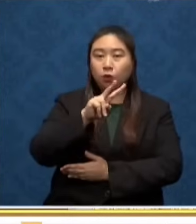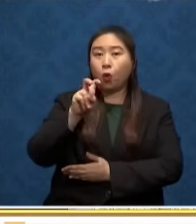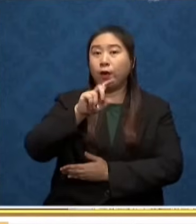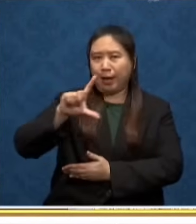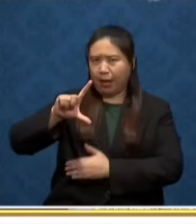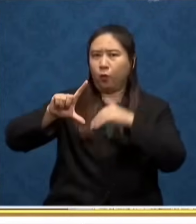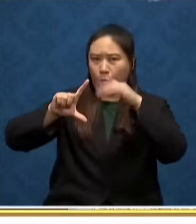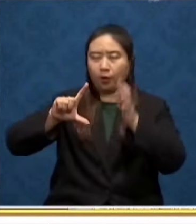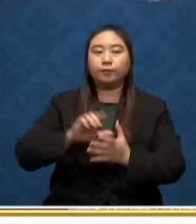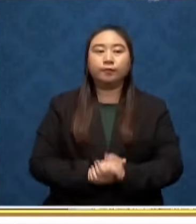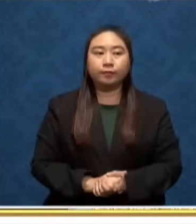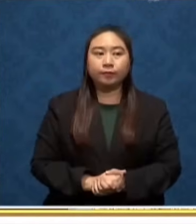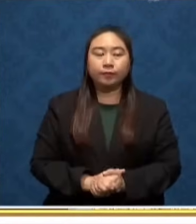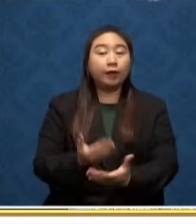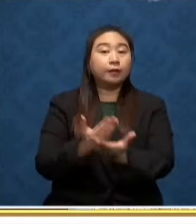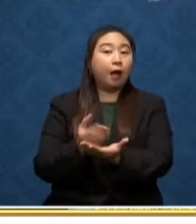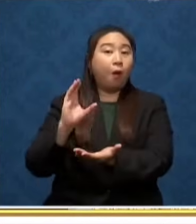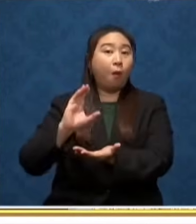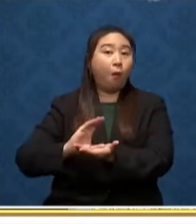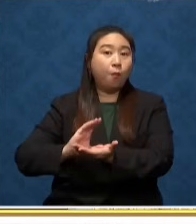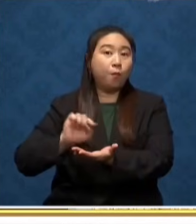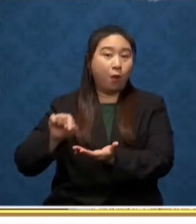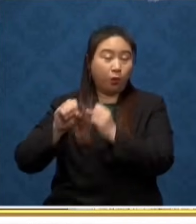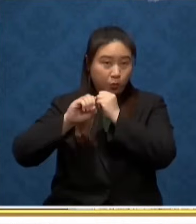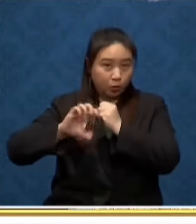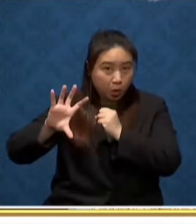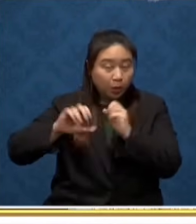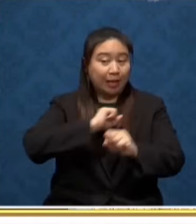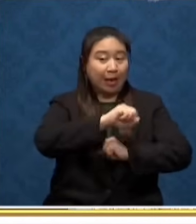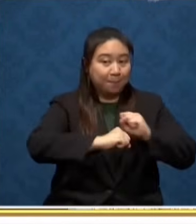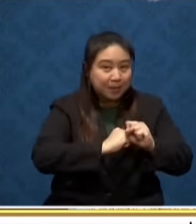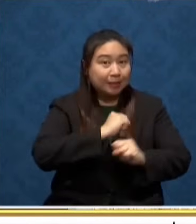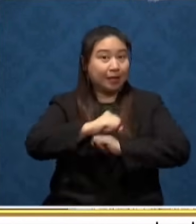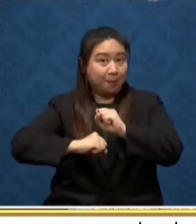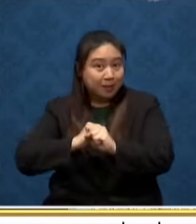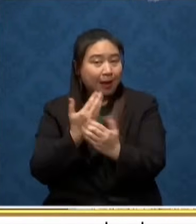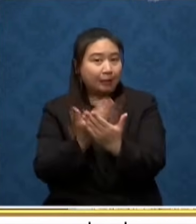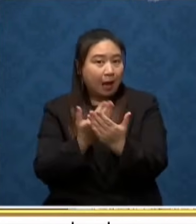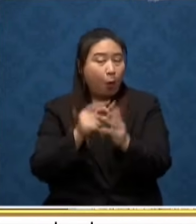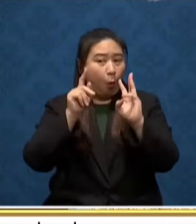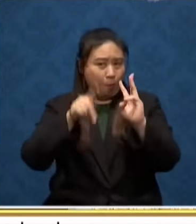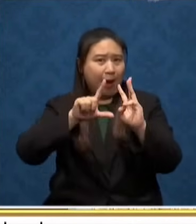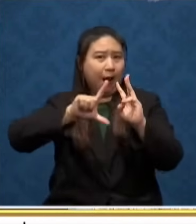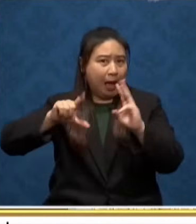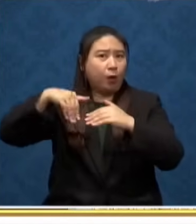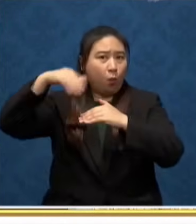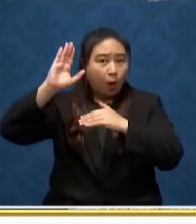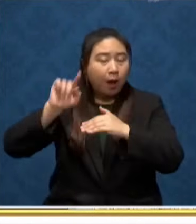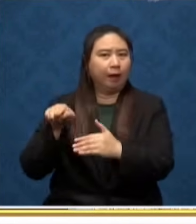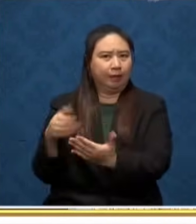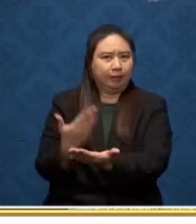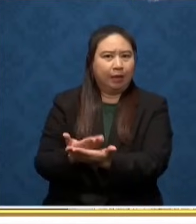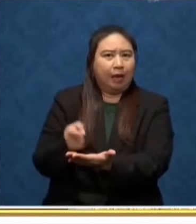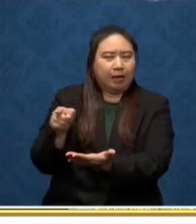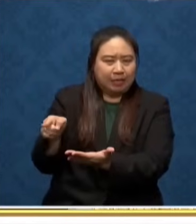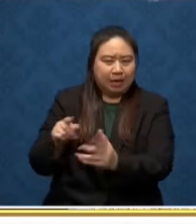ล้านบาทค่ะงบประมาณกสทช.ในแต่ละปีจำนวน 6,000 กว่าล้านบาทเป็นงบประมาณที่ม